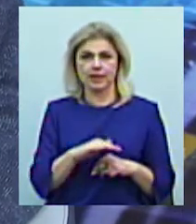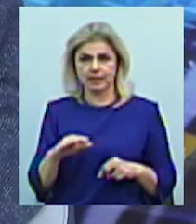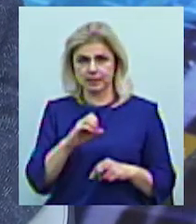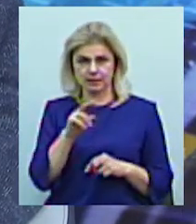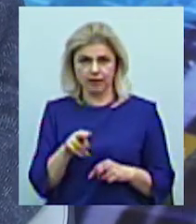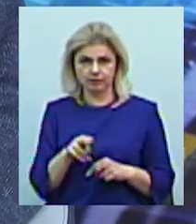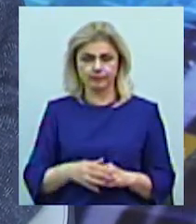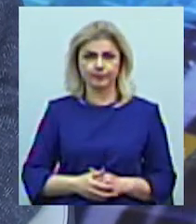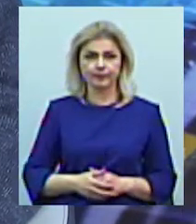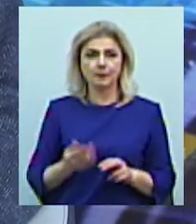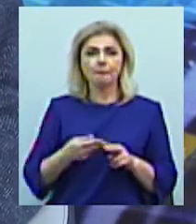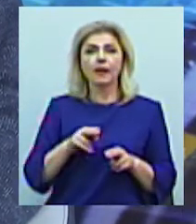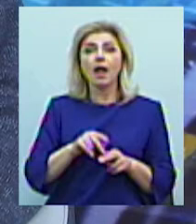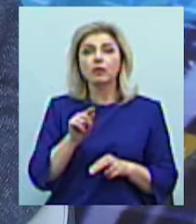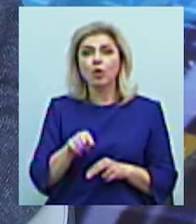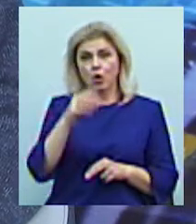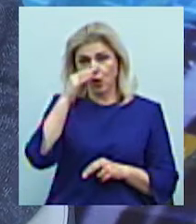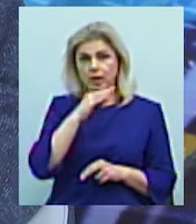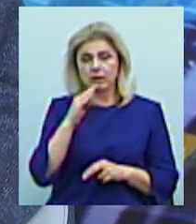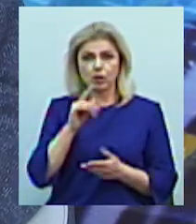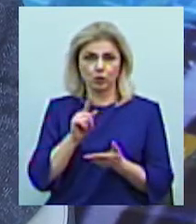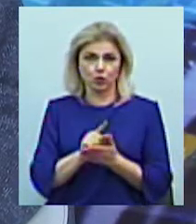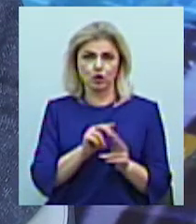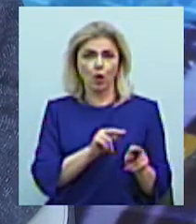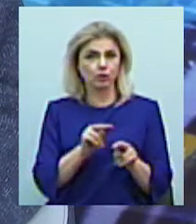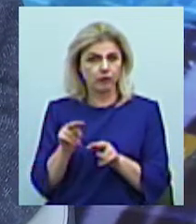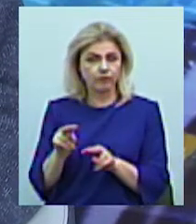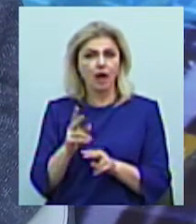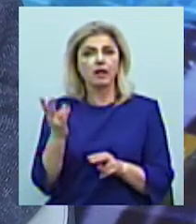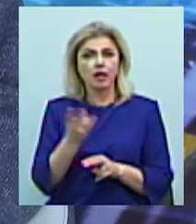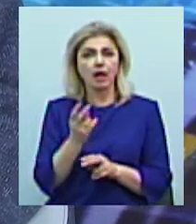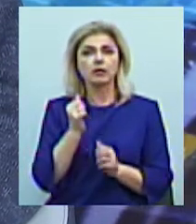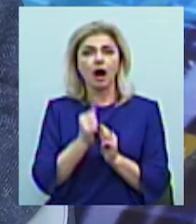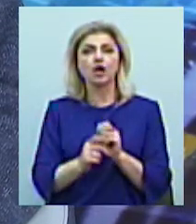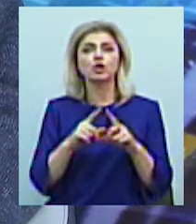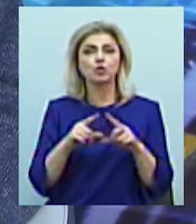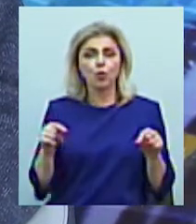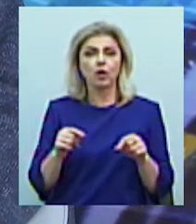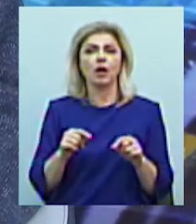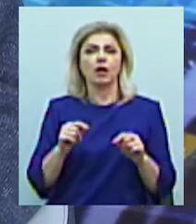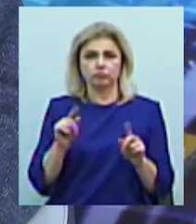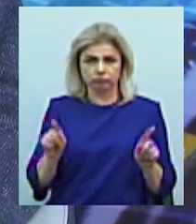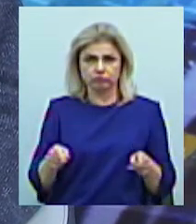садах. Это родители должны контролировать. Надо в каждой школе создать какой-то определенный